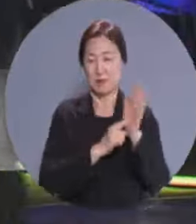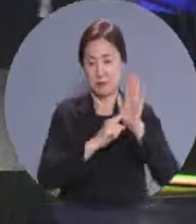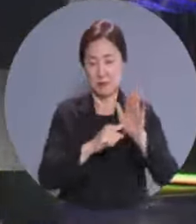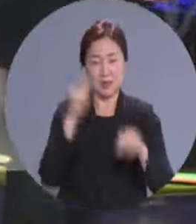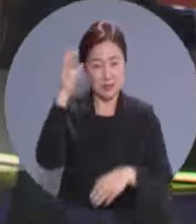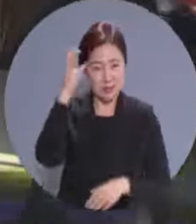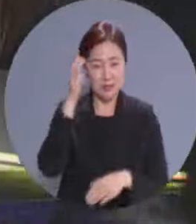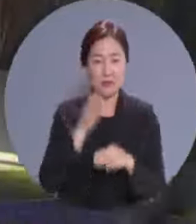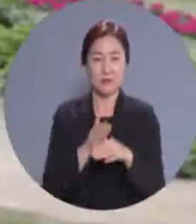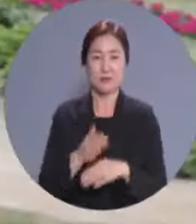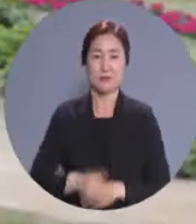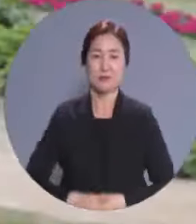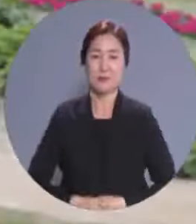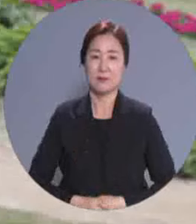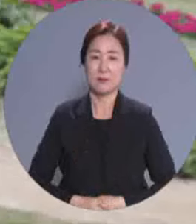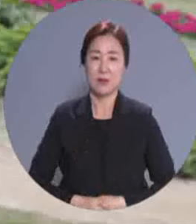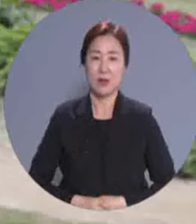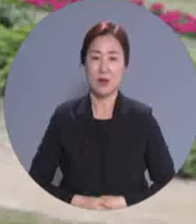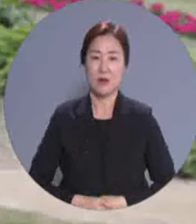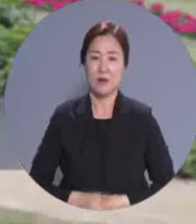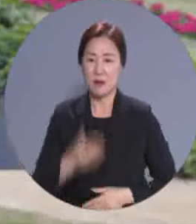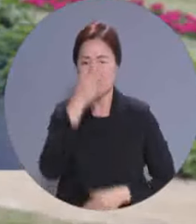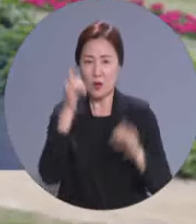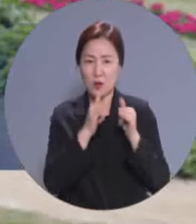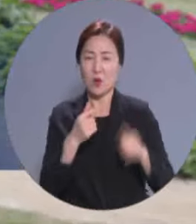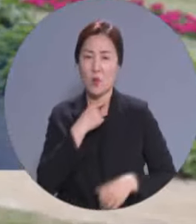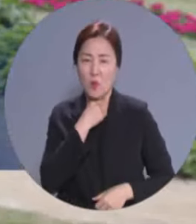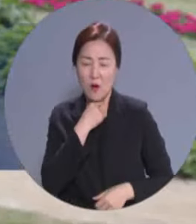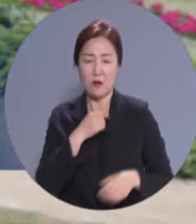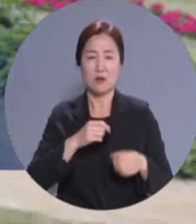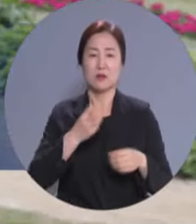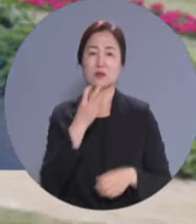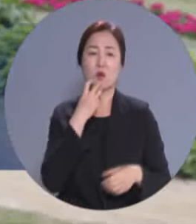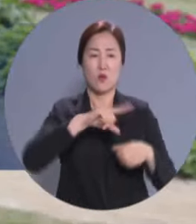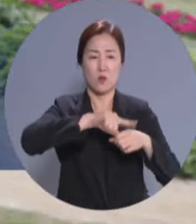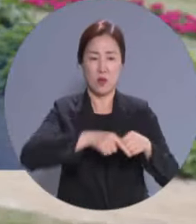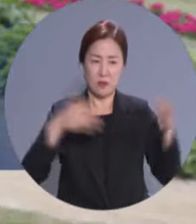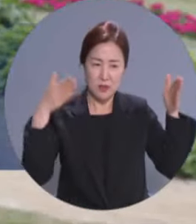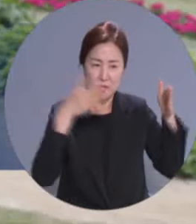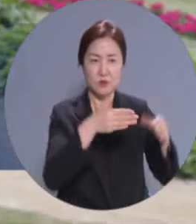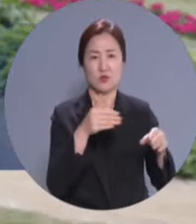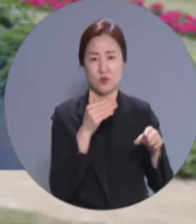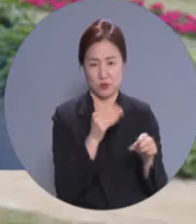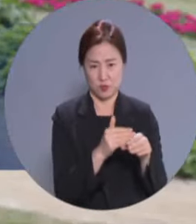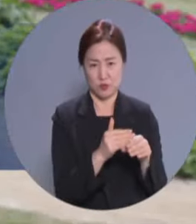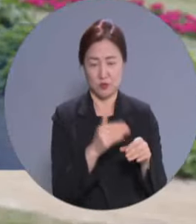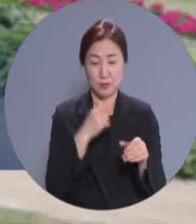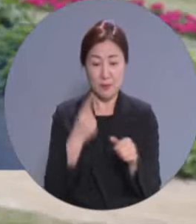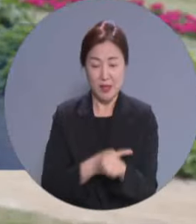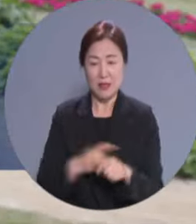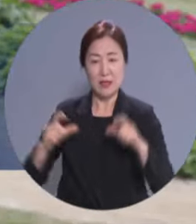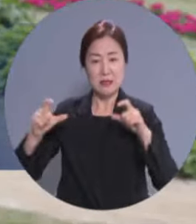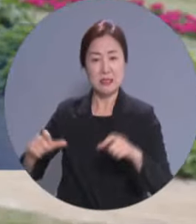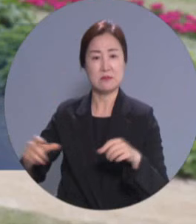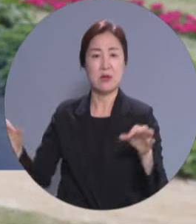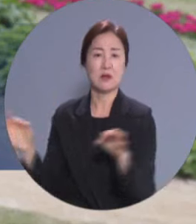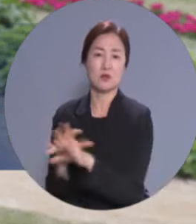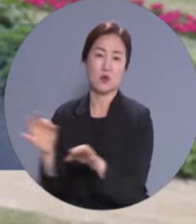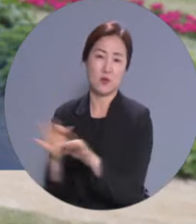것으로 보고 있습니다. 그들이 원하는 것들이 수도권에만 몰려 있어서 지방 소멸이 더욱 가속화되고 있는 문제가